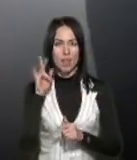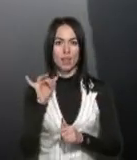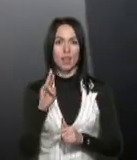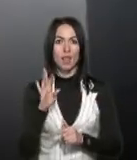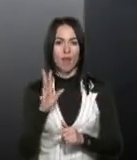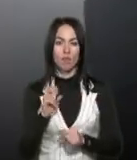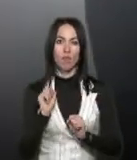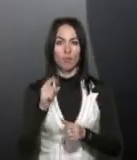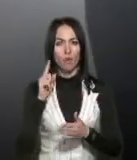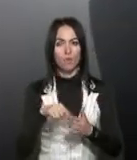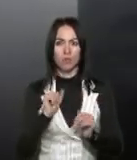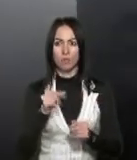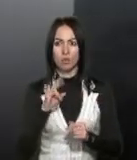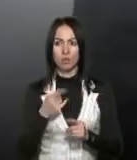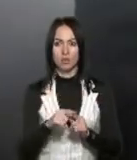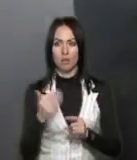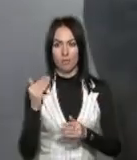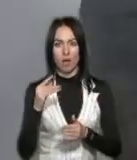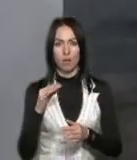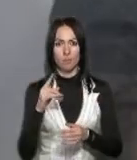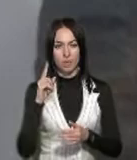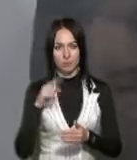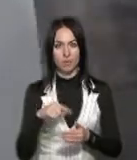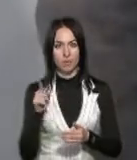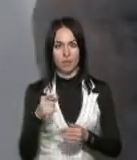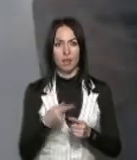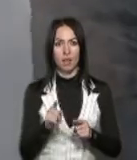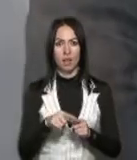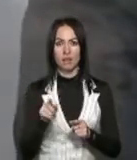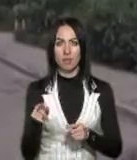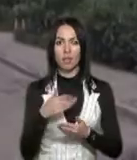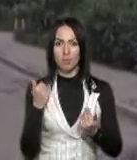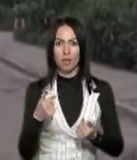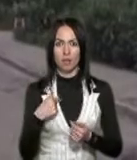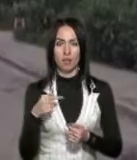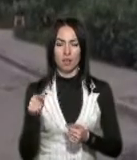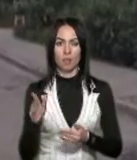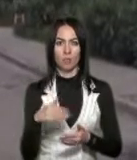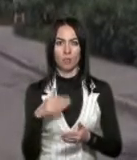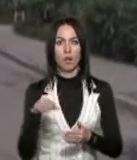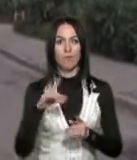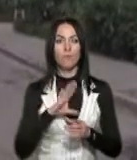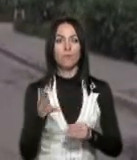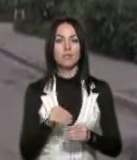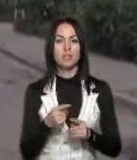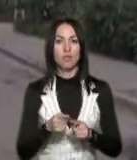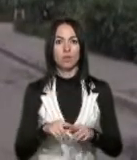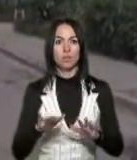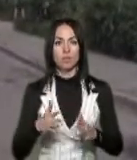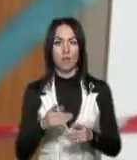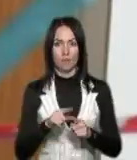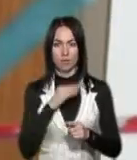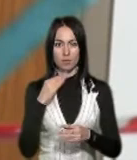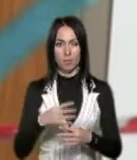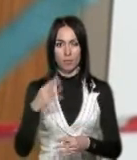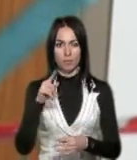можна ні, це судити вам. Ці ілюмінісцени, яких немає, яких я ліквідував. Усе сталося ось в цій багатоповерхівці на академіка